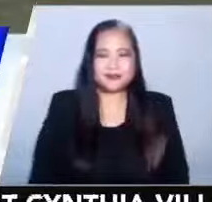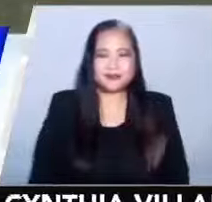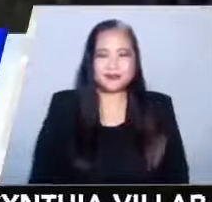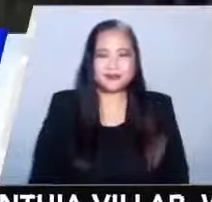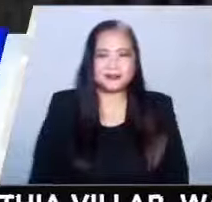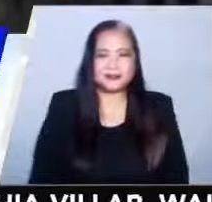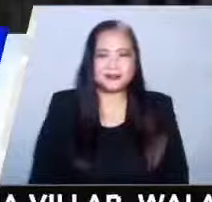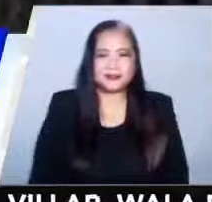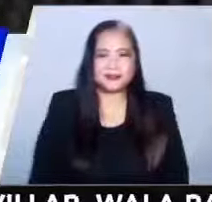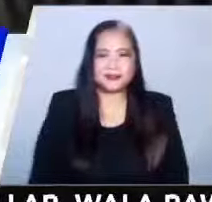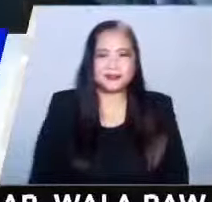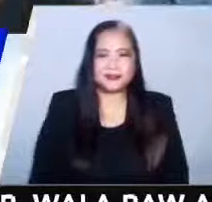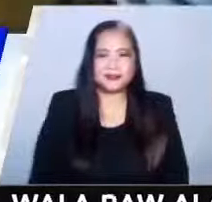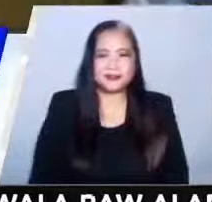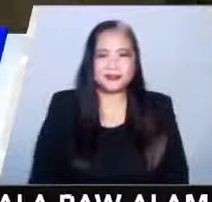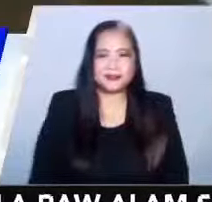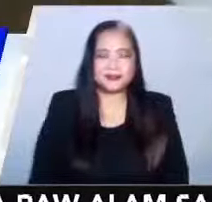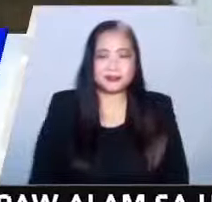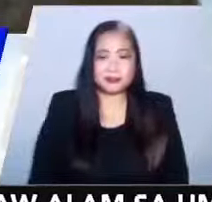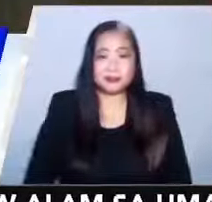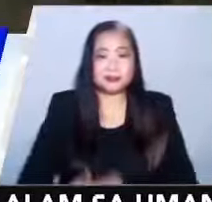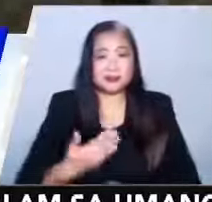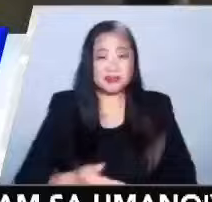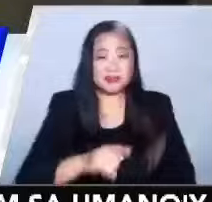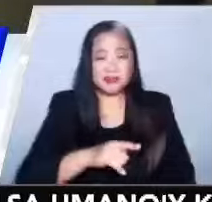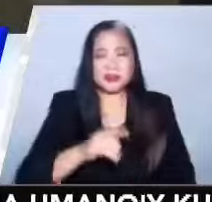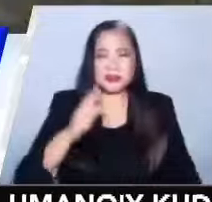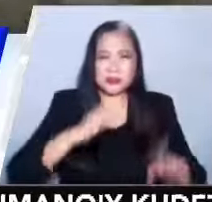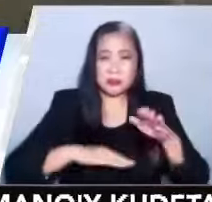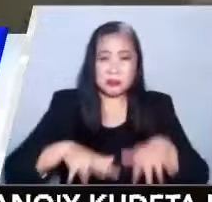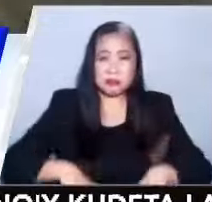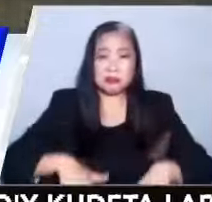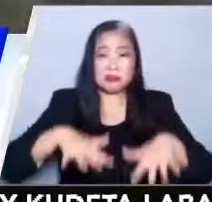Kung itinuturing na problema ng marami ang baha,